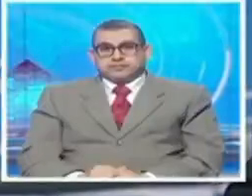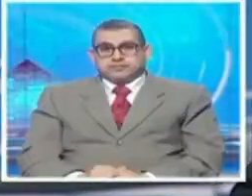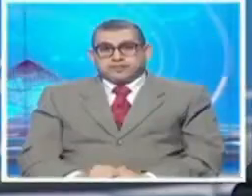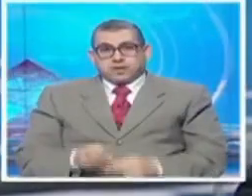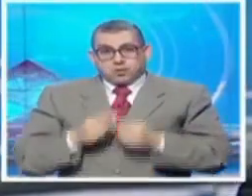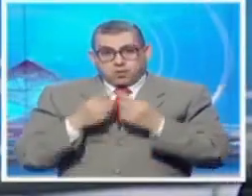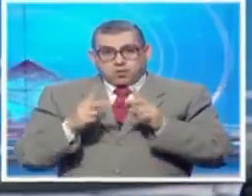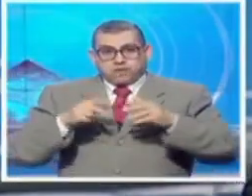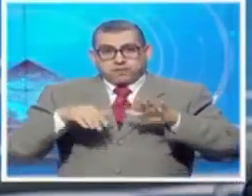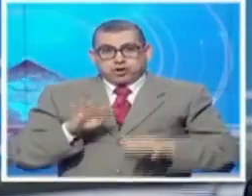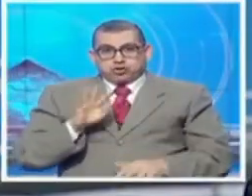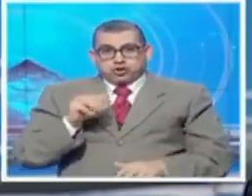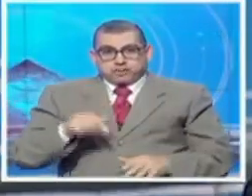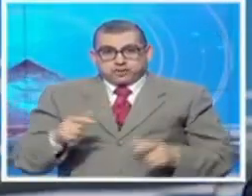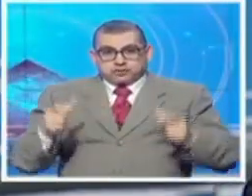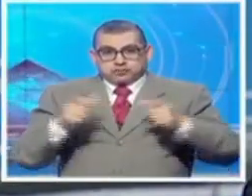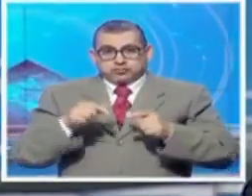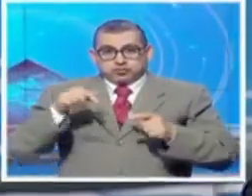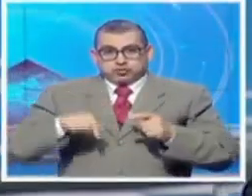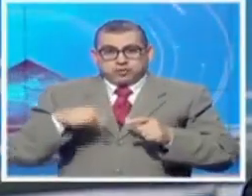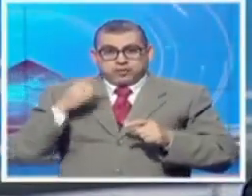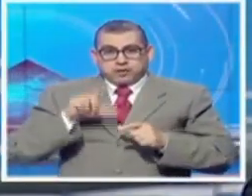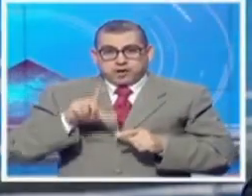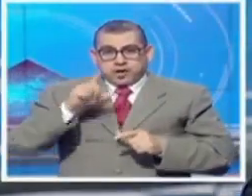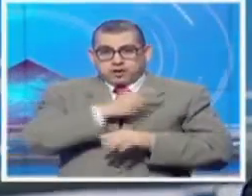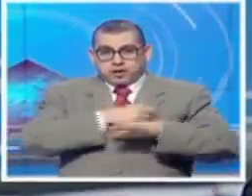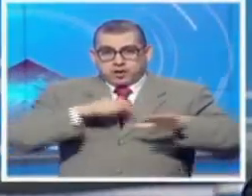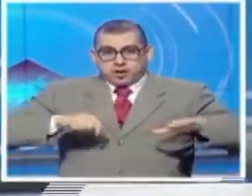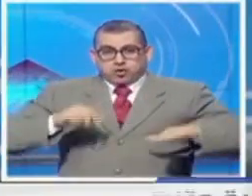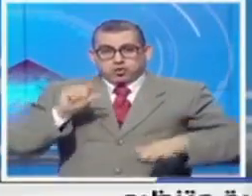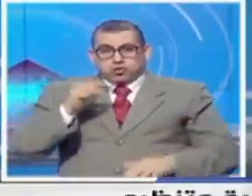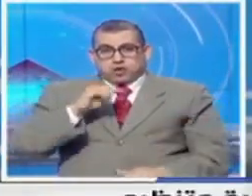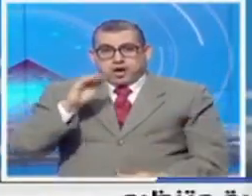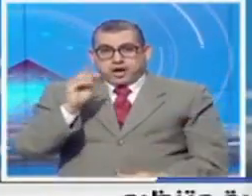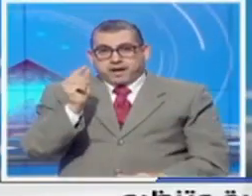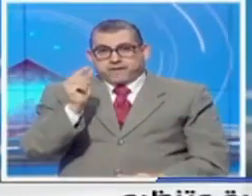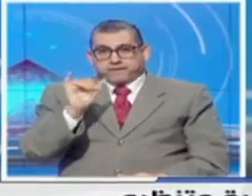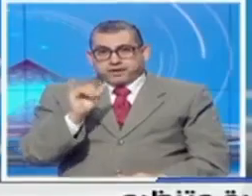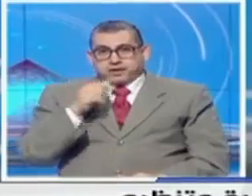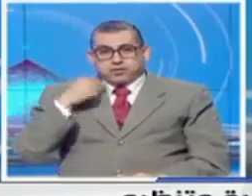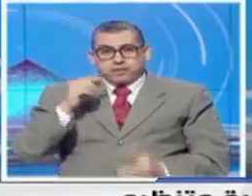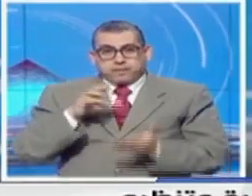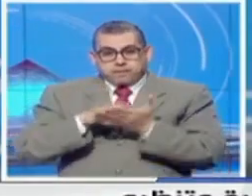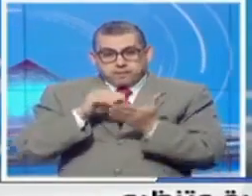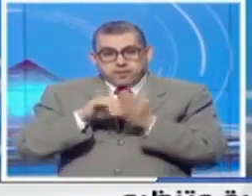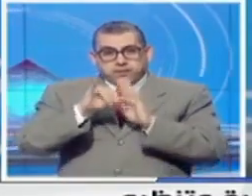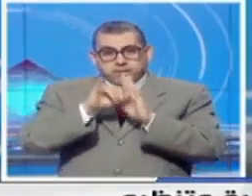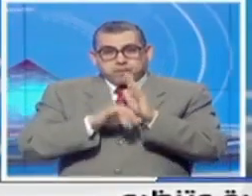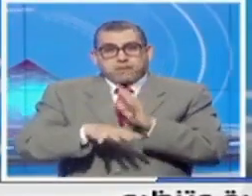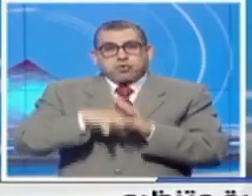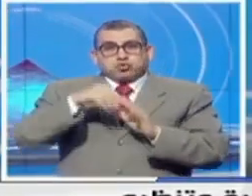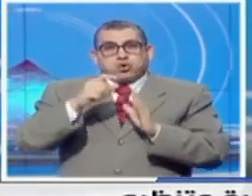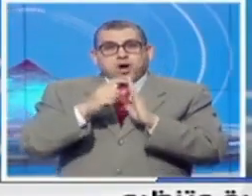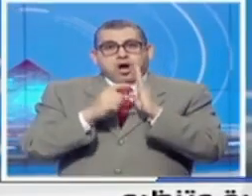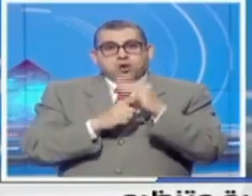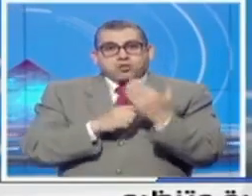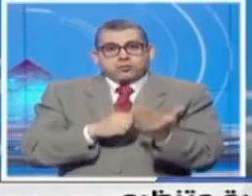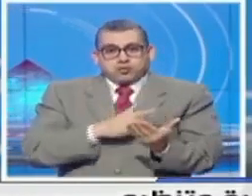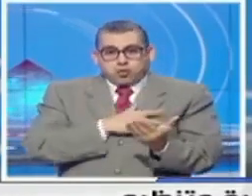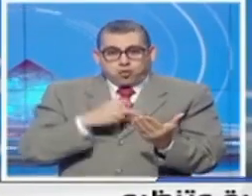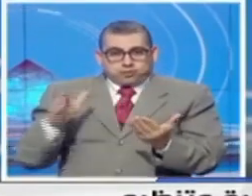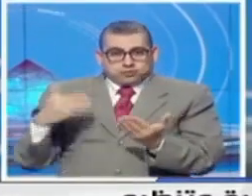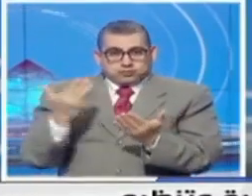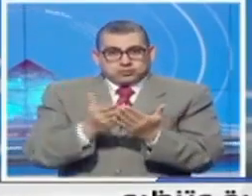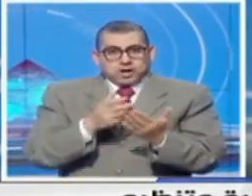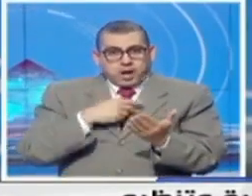موافقه مجلس النواب خلال جلسته اليوم برئاسه المستشار دكتور حنفي جبال من حيث المبدا على مشروع قانون مقدم من الحكومه